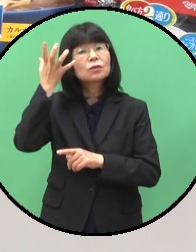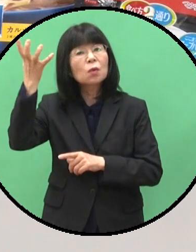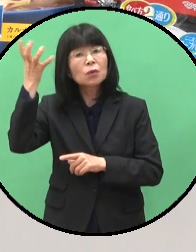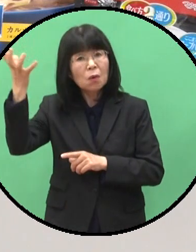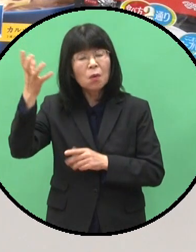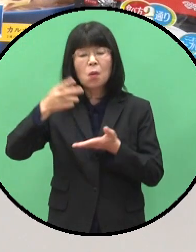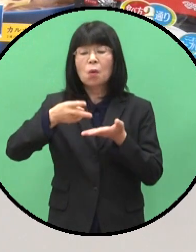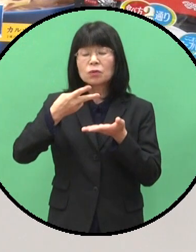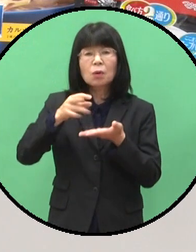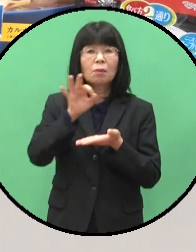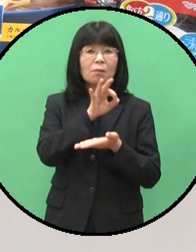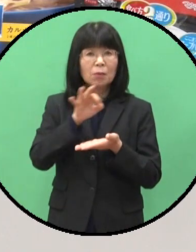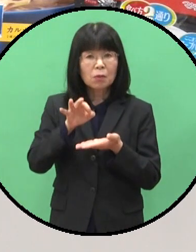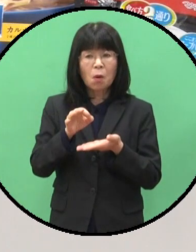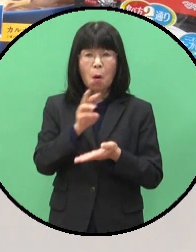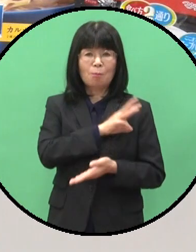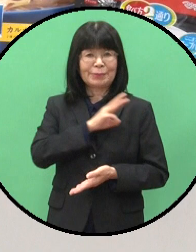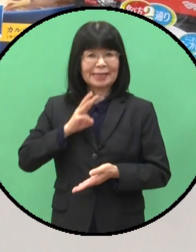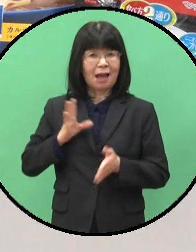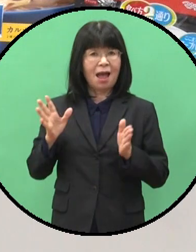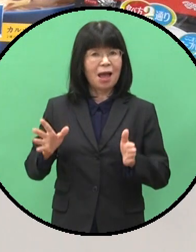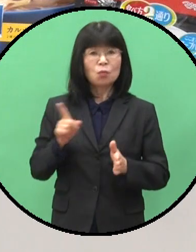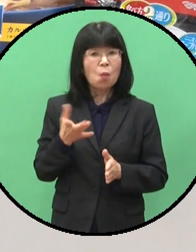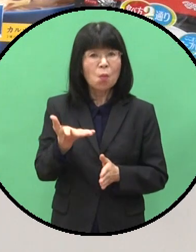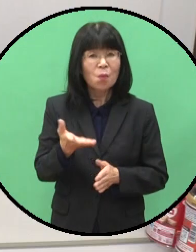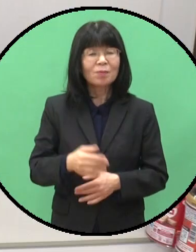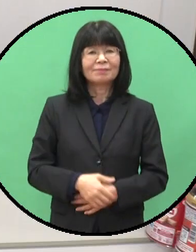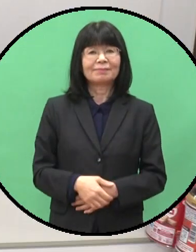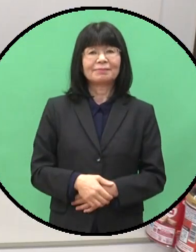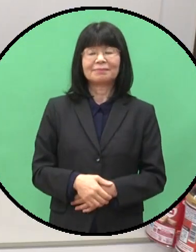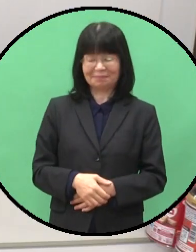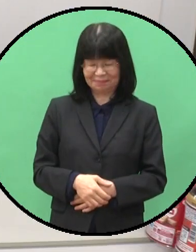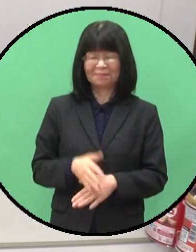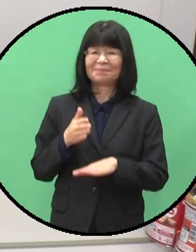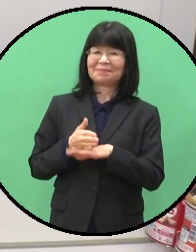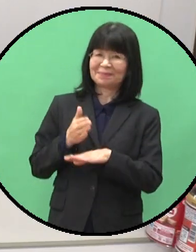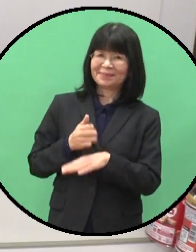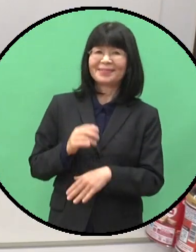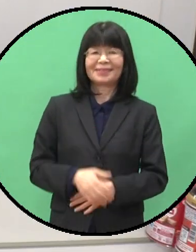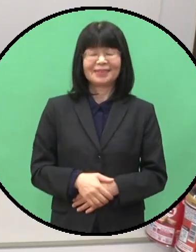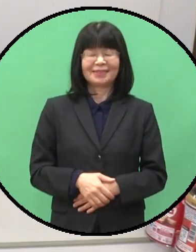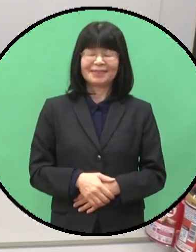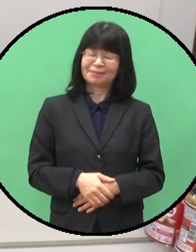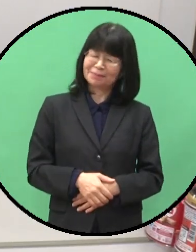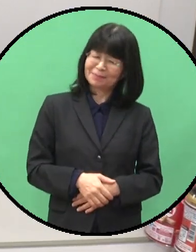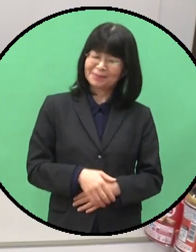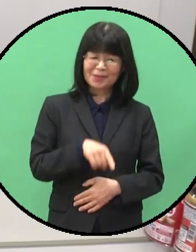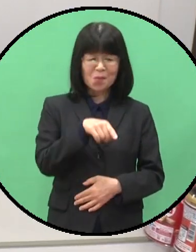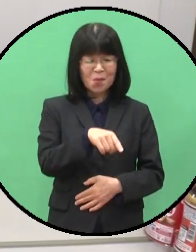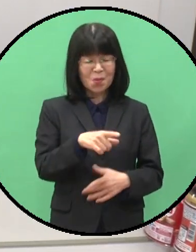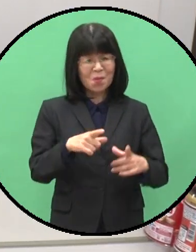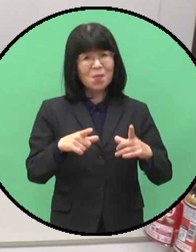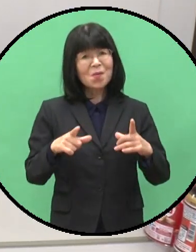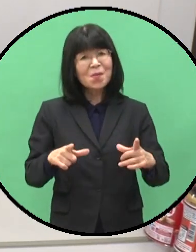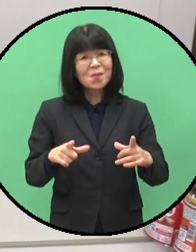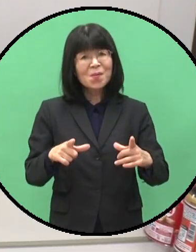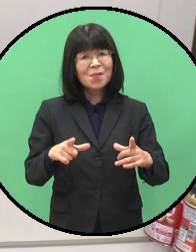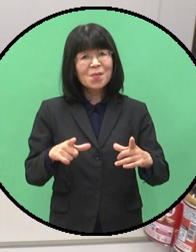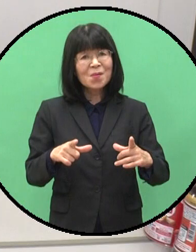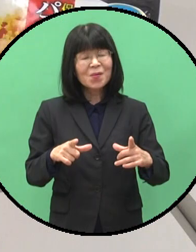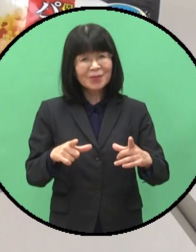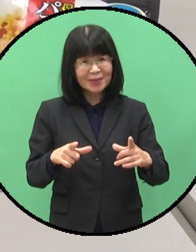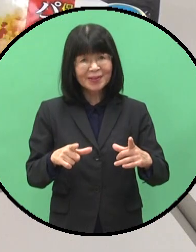料3日分いかがでしょう？ はい、はい、ありがとうございますちょっとこのコンロ